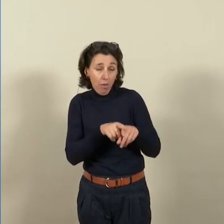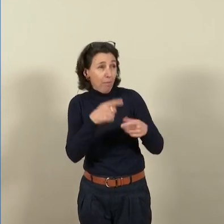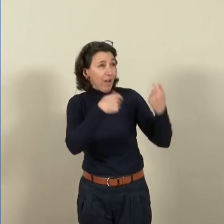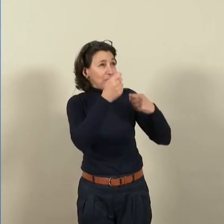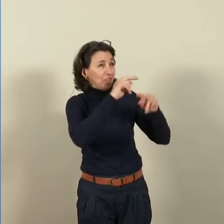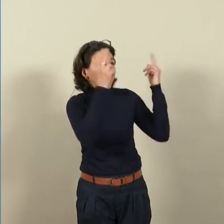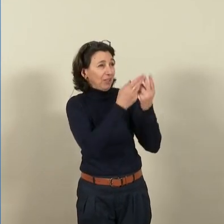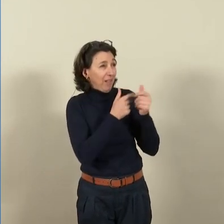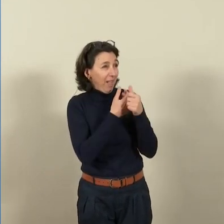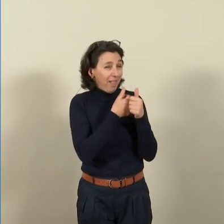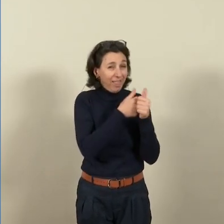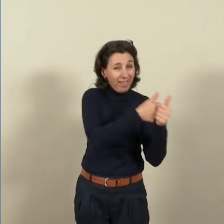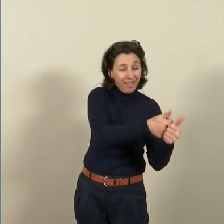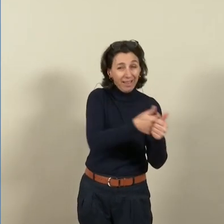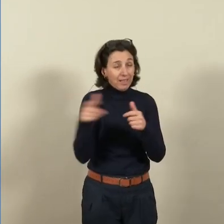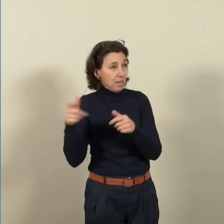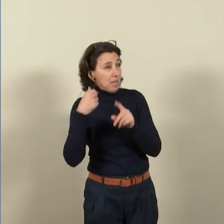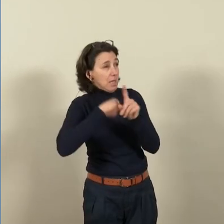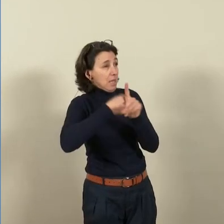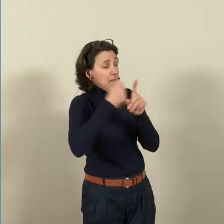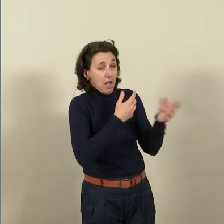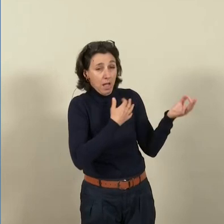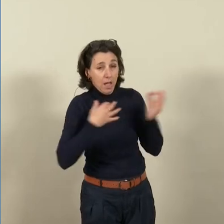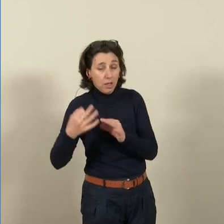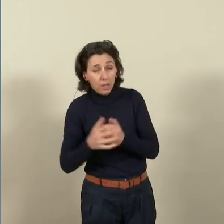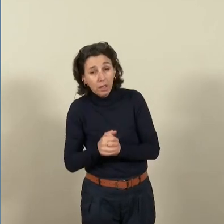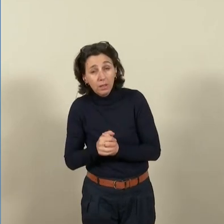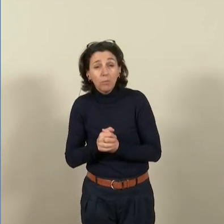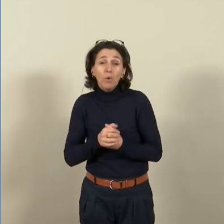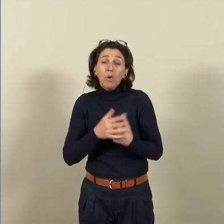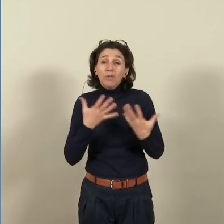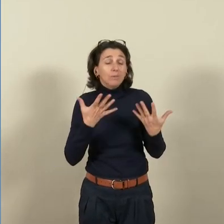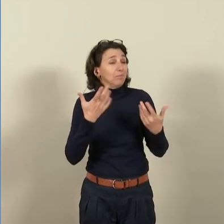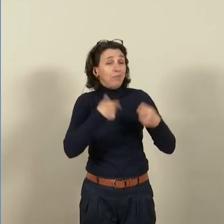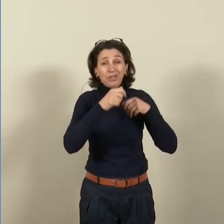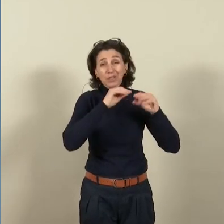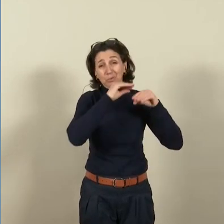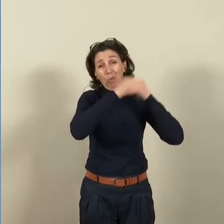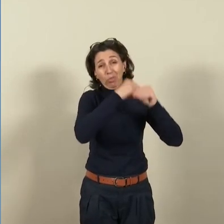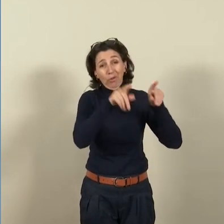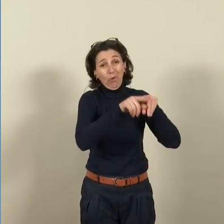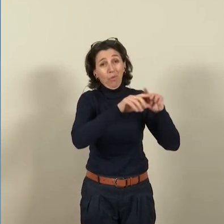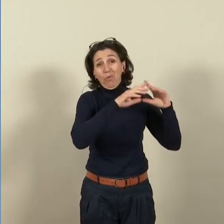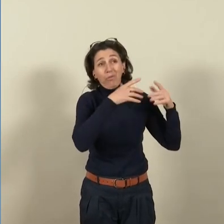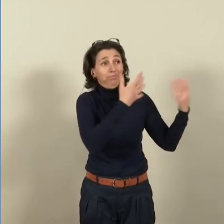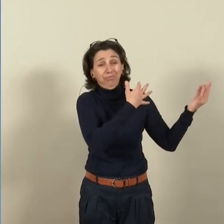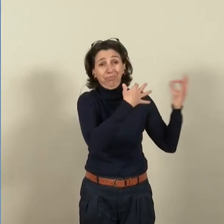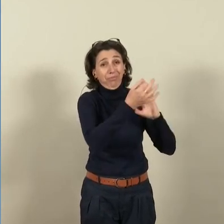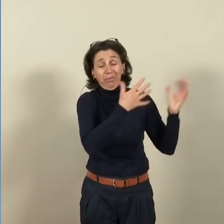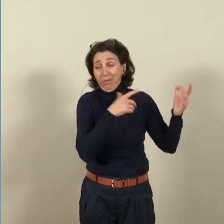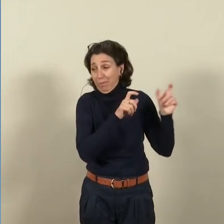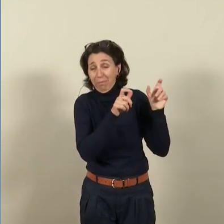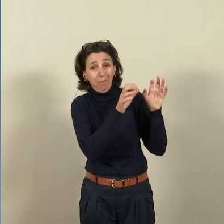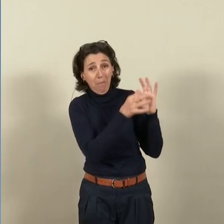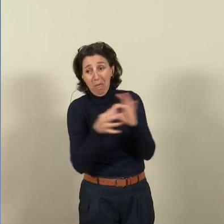internationaux vers ce grand déménagement permanent du monde qui de fait ruine la plart des paysanes et paysans et dévaste les